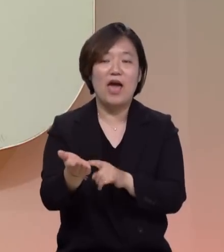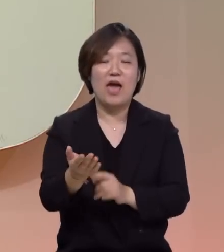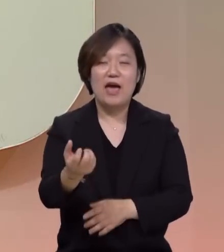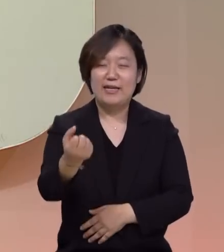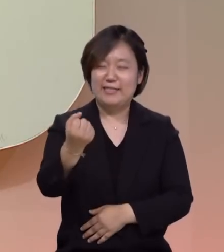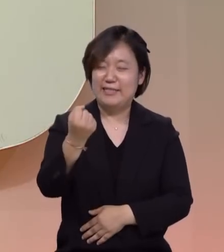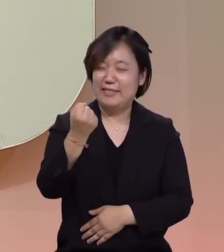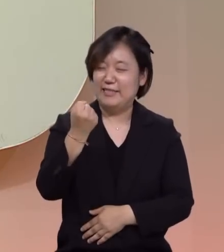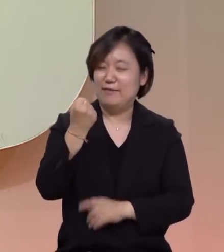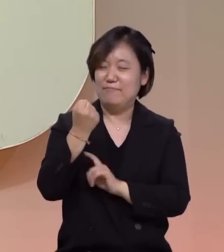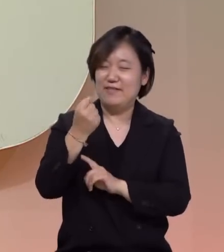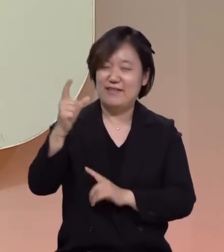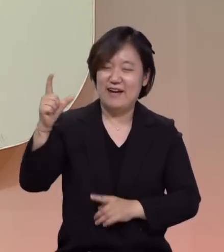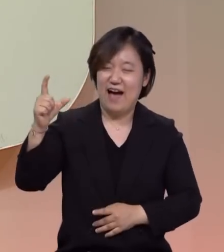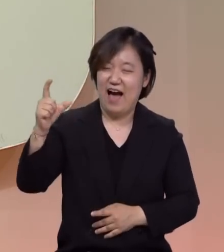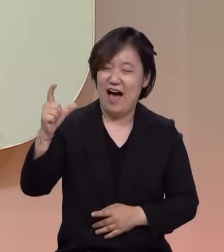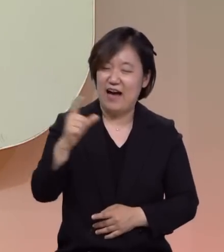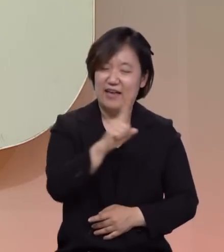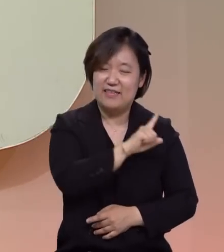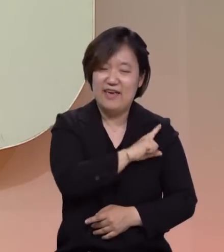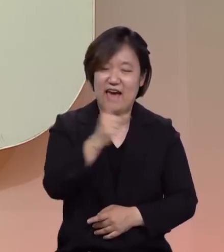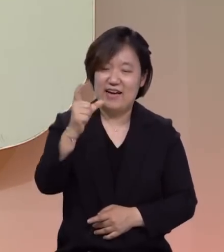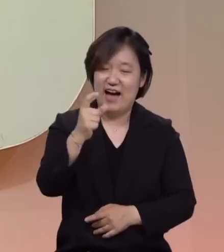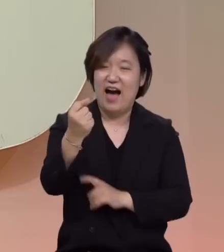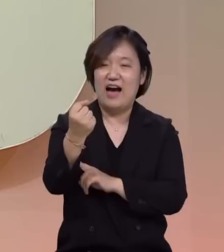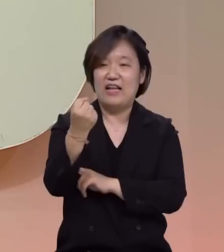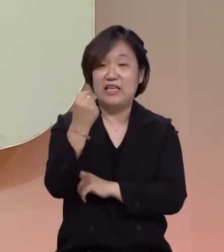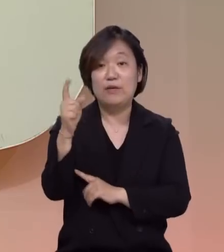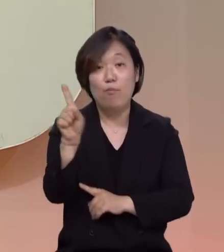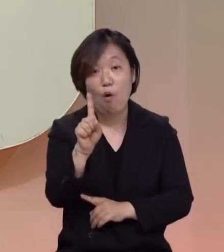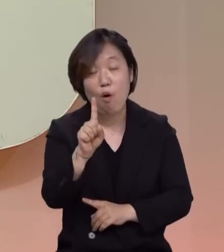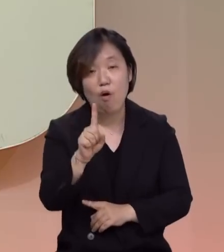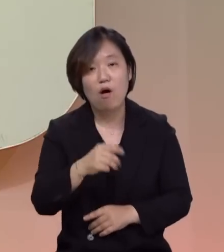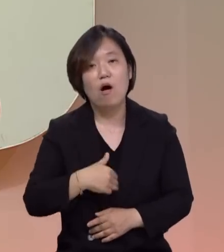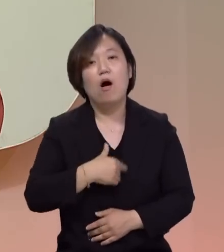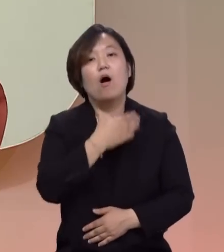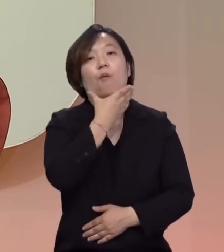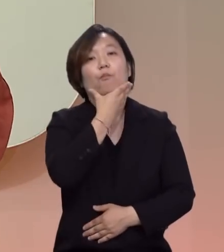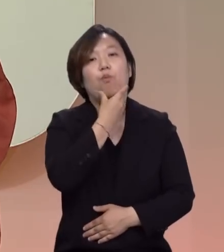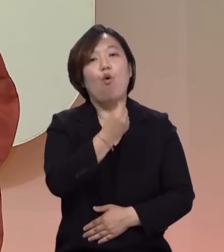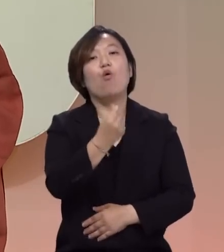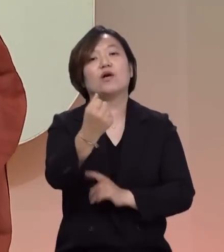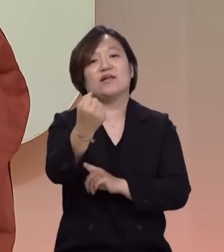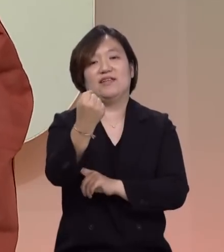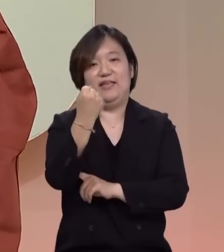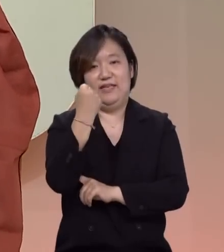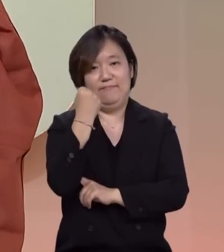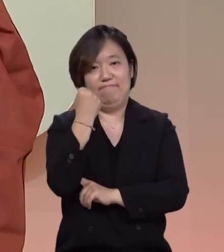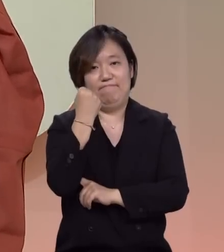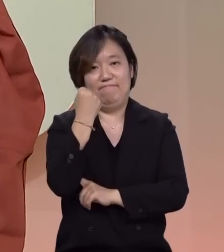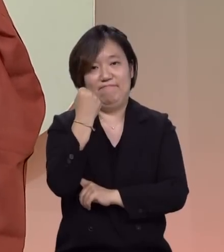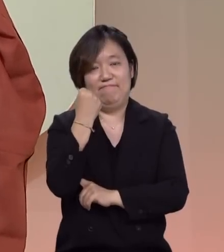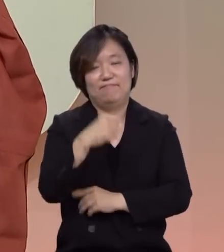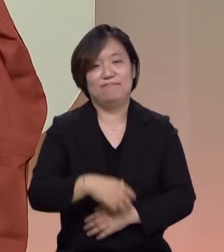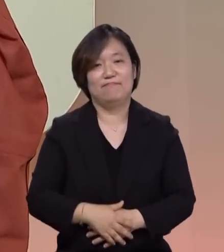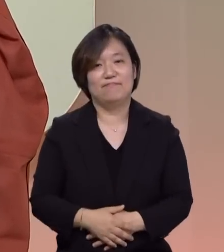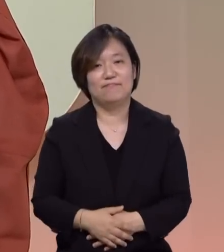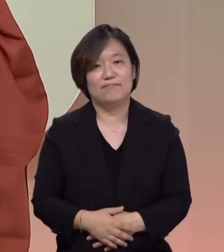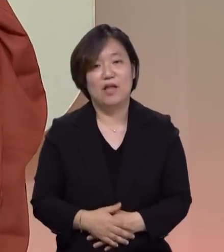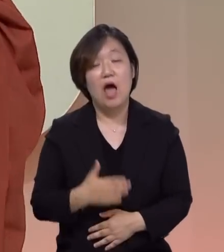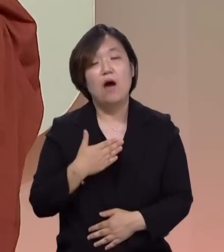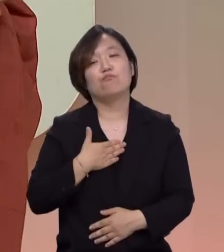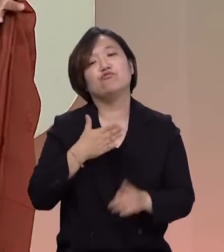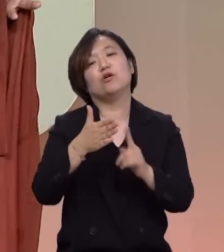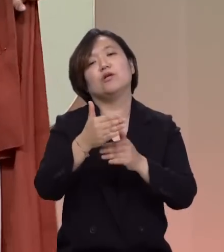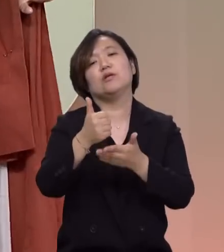심중에서 가장 강한 힘이 있으니 그것이 바로 복력이다 보객입니다 부처인